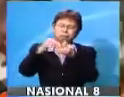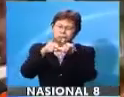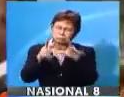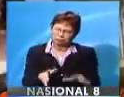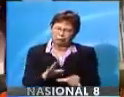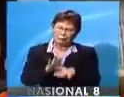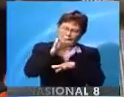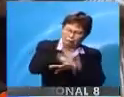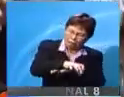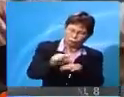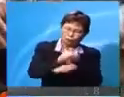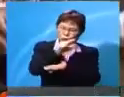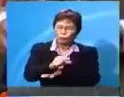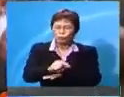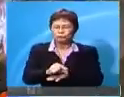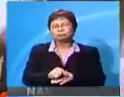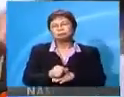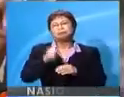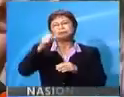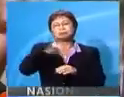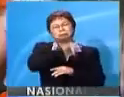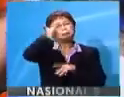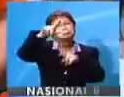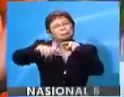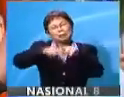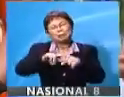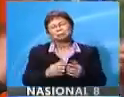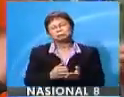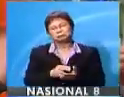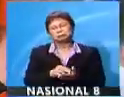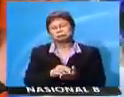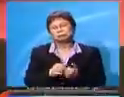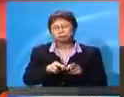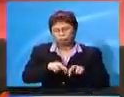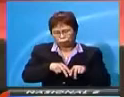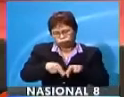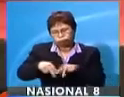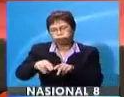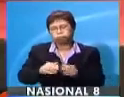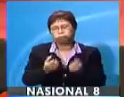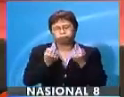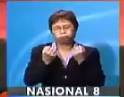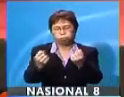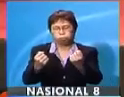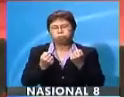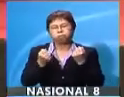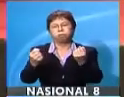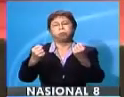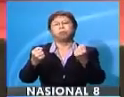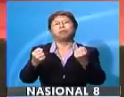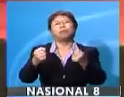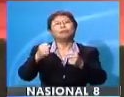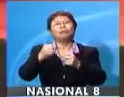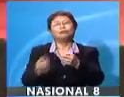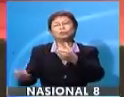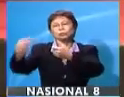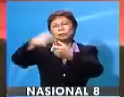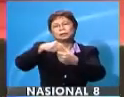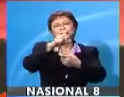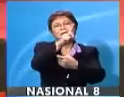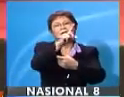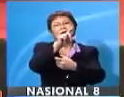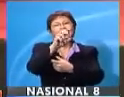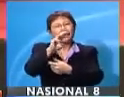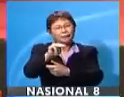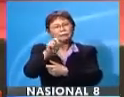yang terpaksa menggunakan jalan darat bagi menyertai konvensyen di MDI. Ada polisi untuk bapa